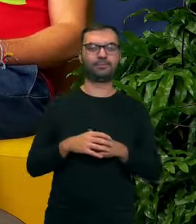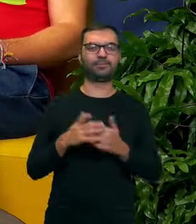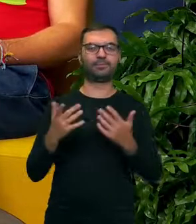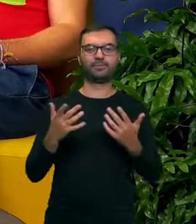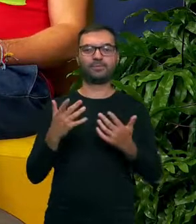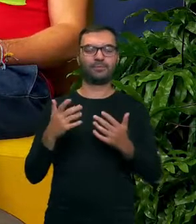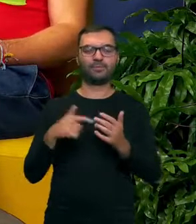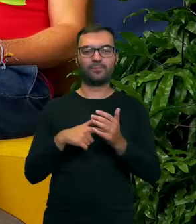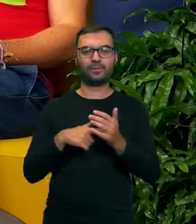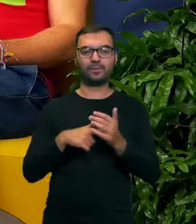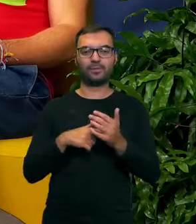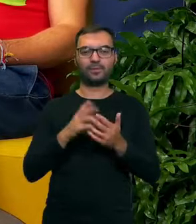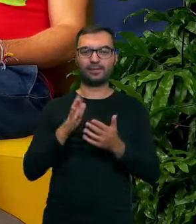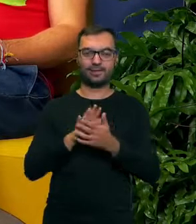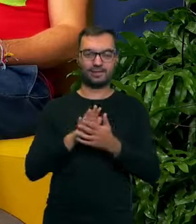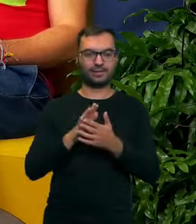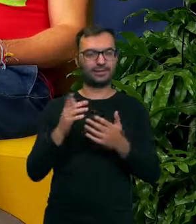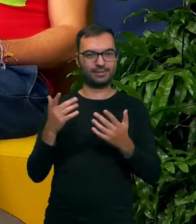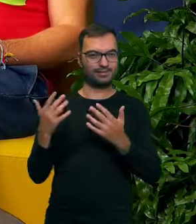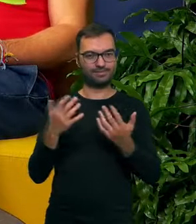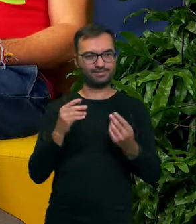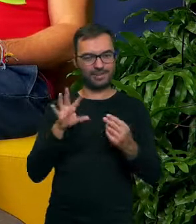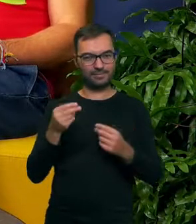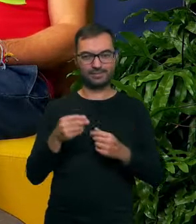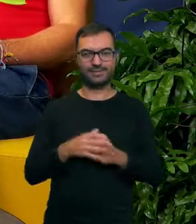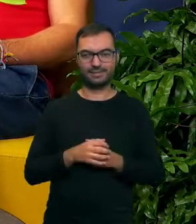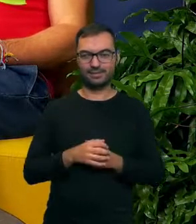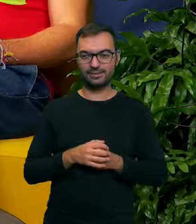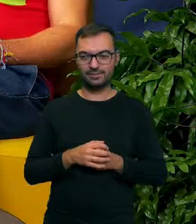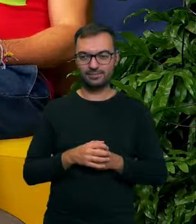który ma taką osobliwą dosyć fluktuację.